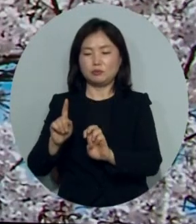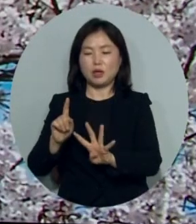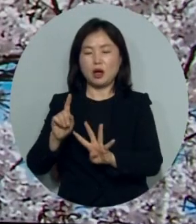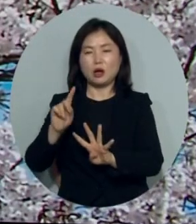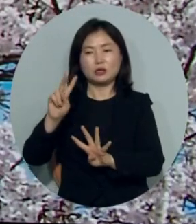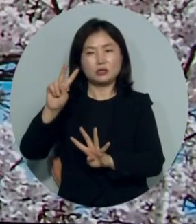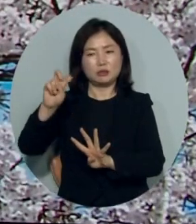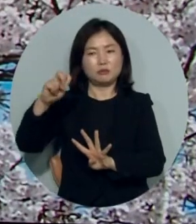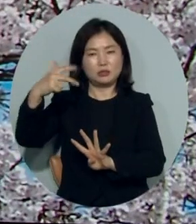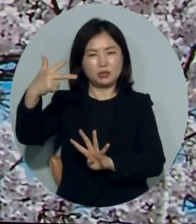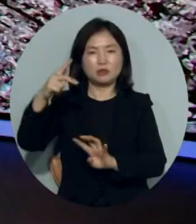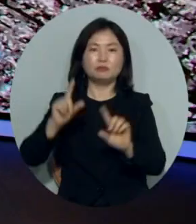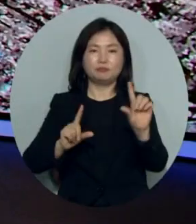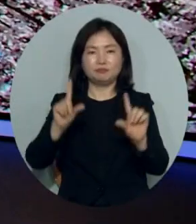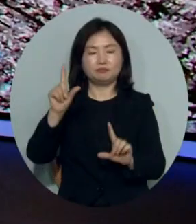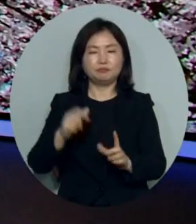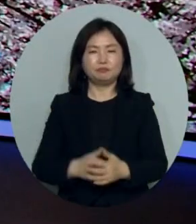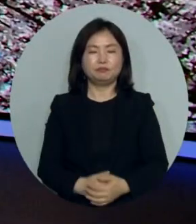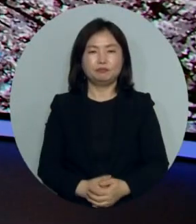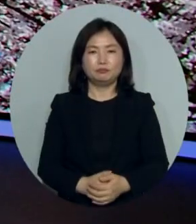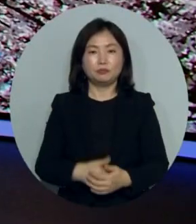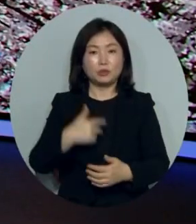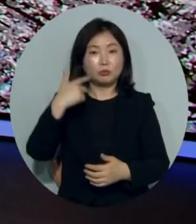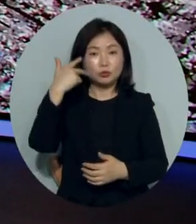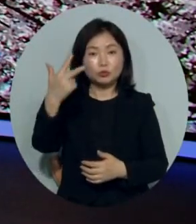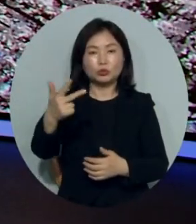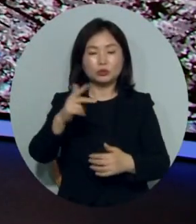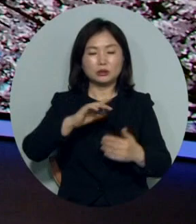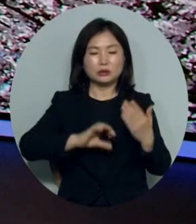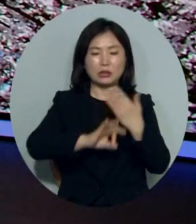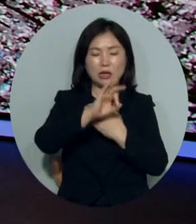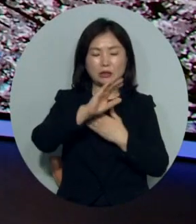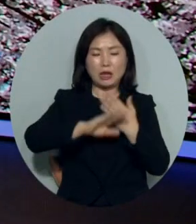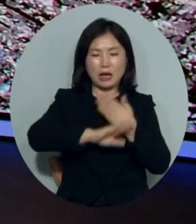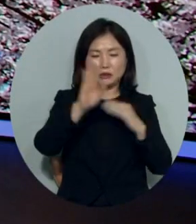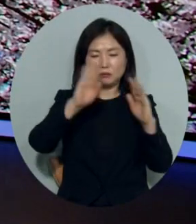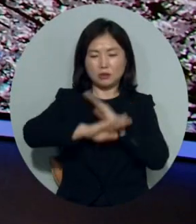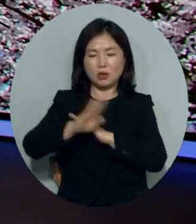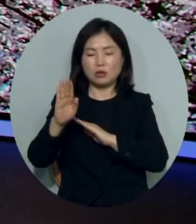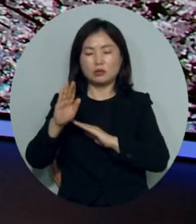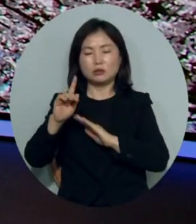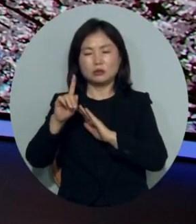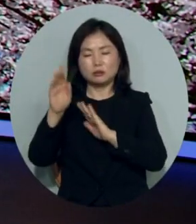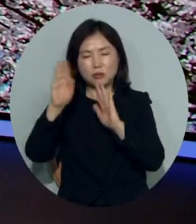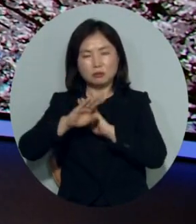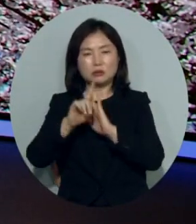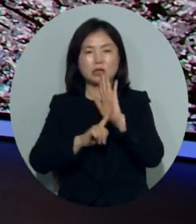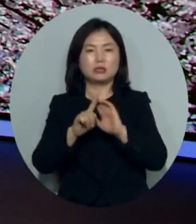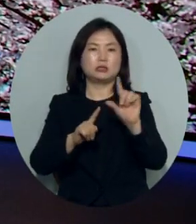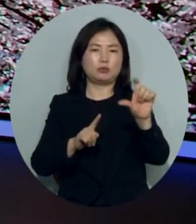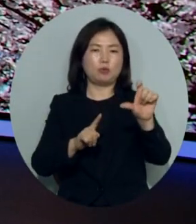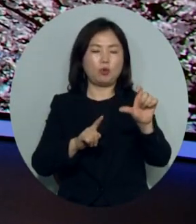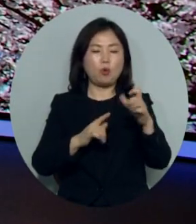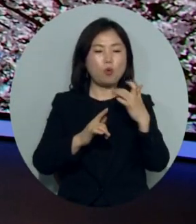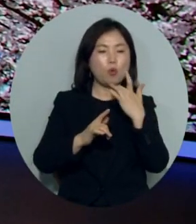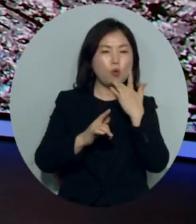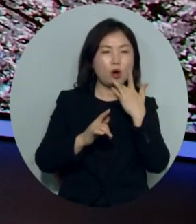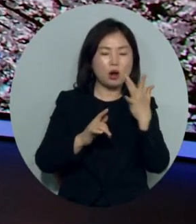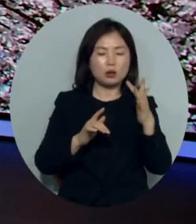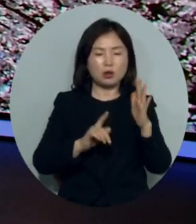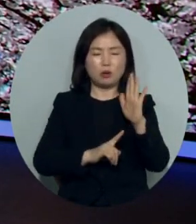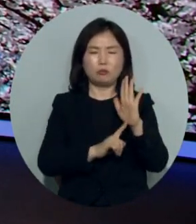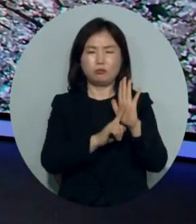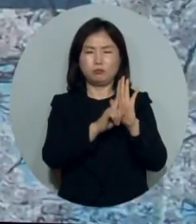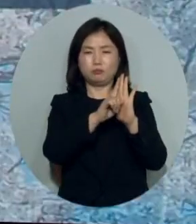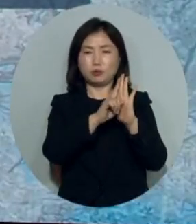24도에서 27도 전망됩니다. 다음 주 낮과 밤의 기온차가 15도 이상 벌어지겠는데요. 화요일까지는 고온